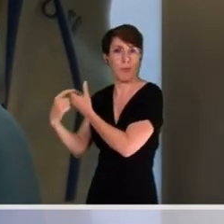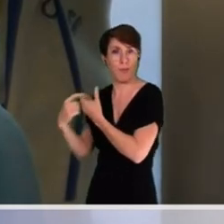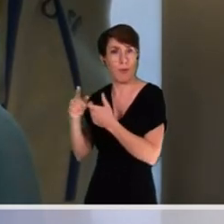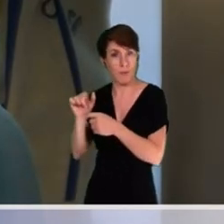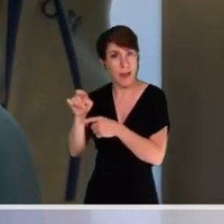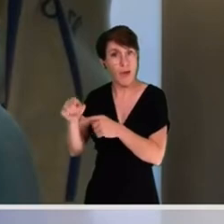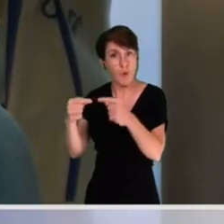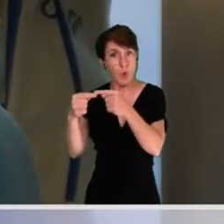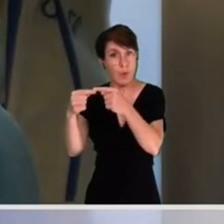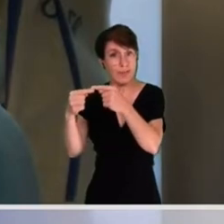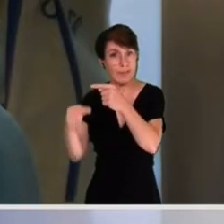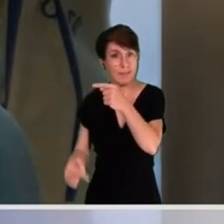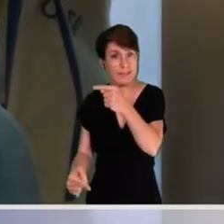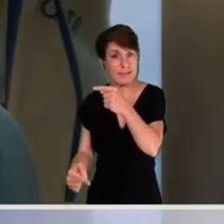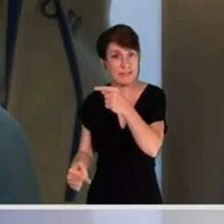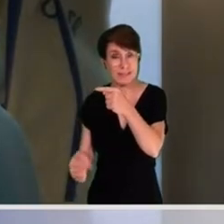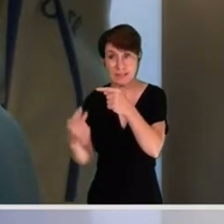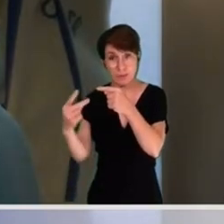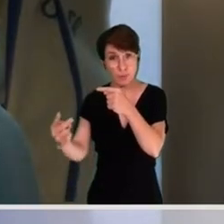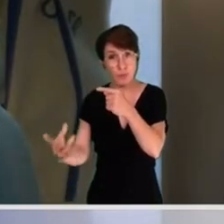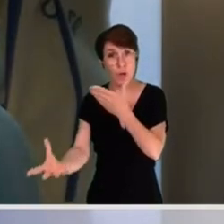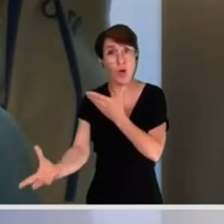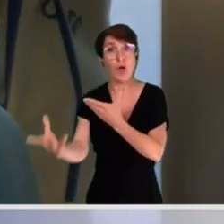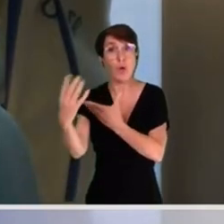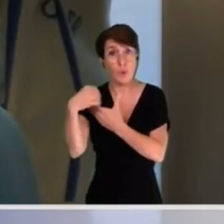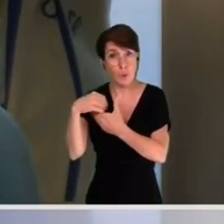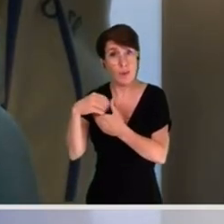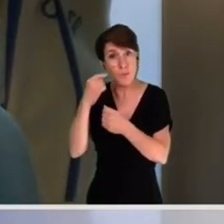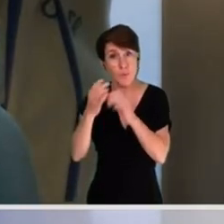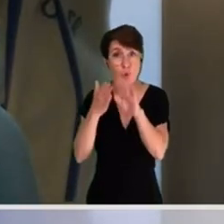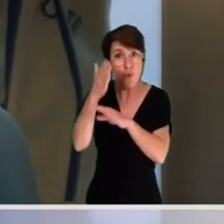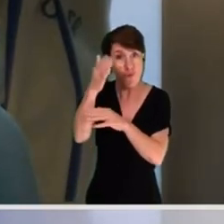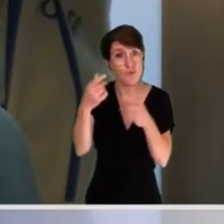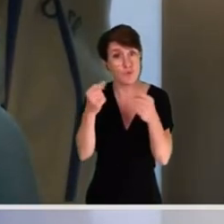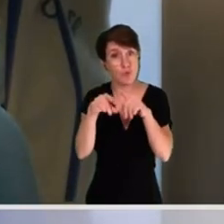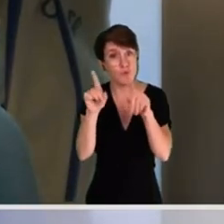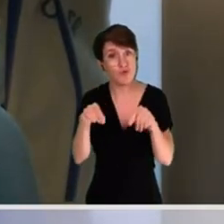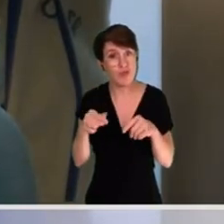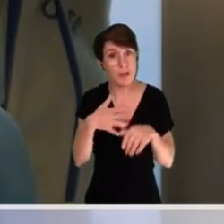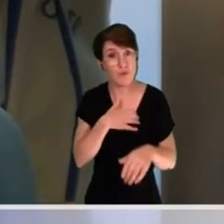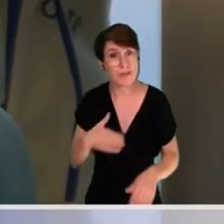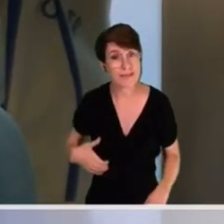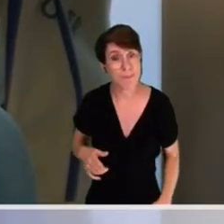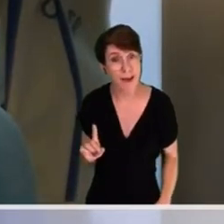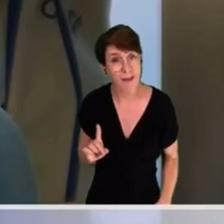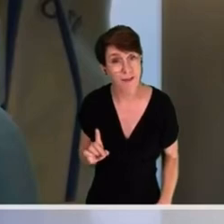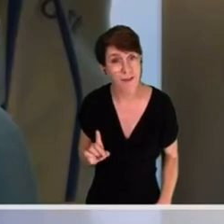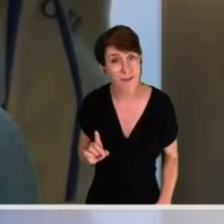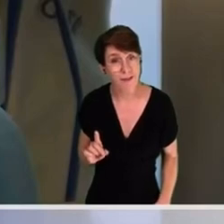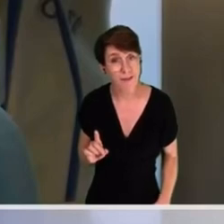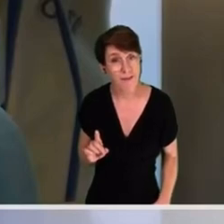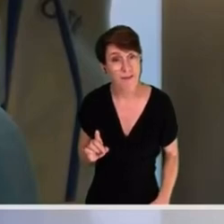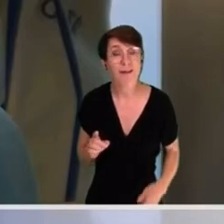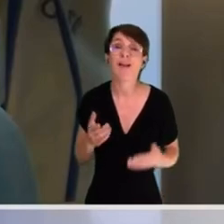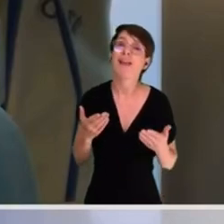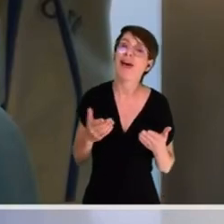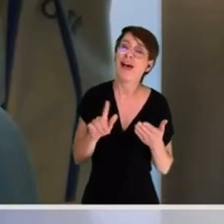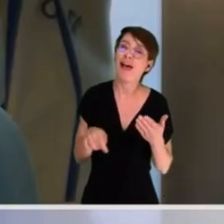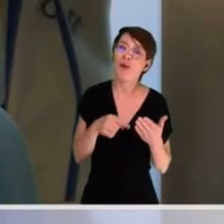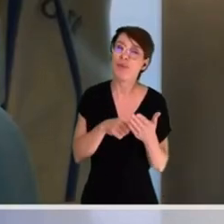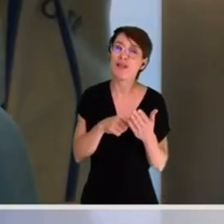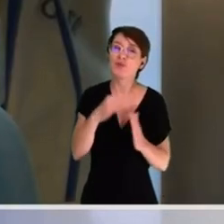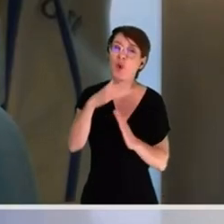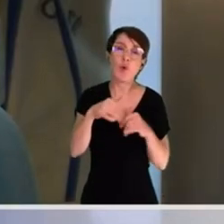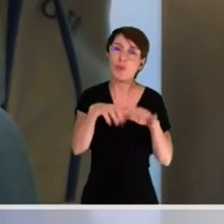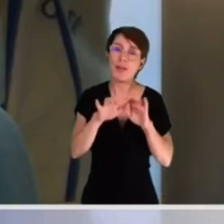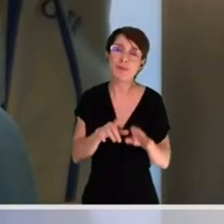déficits vont s'inscrire automatiquement dans le futur budget municipal. Elles vont intervenir et elles ne figurent pas, évidemment, dans le